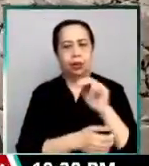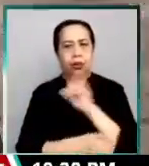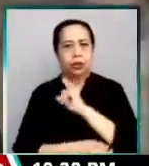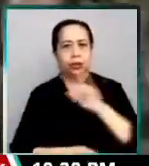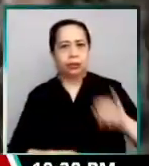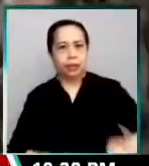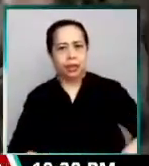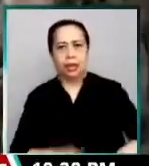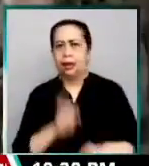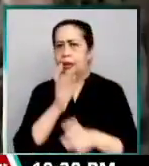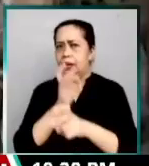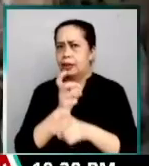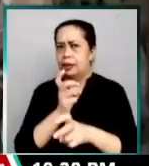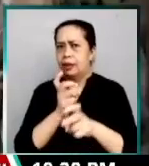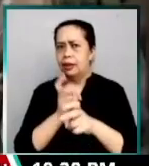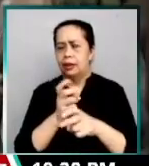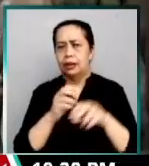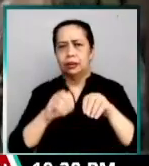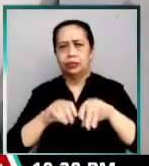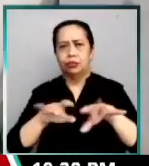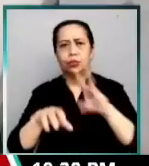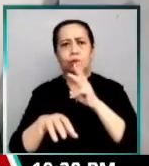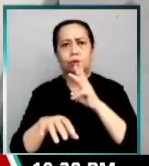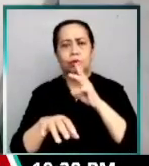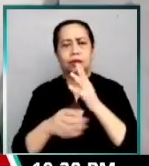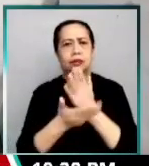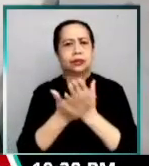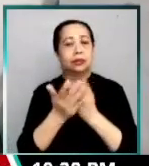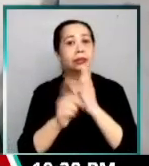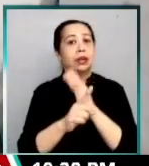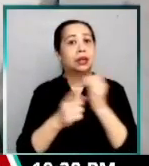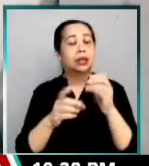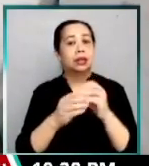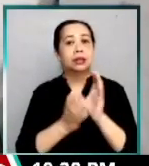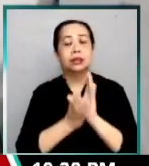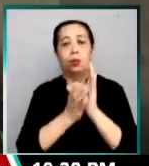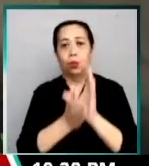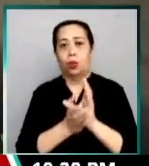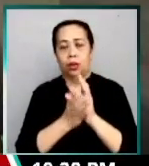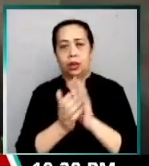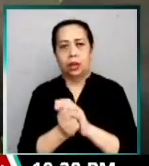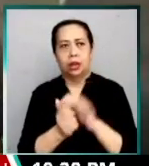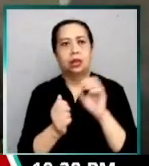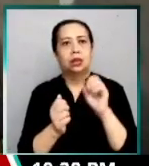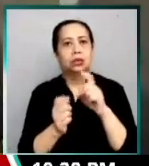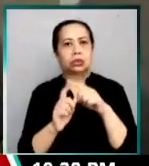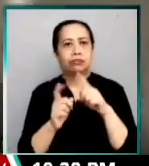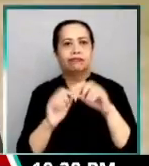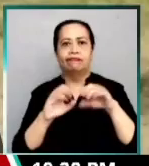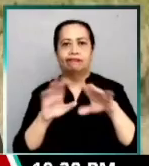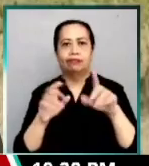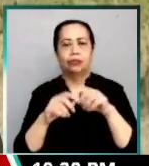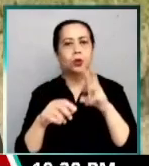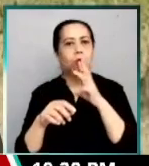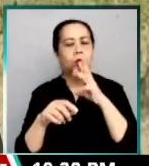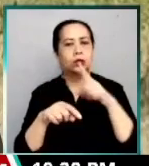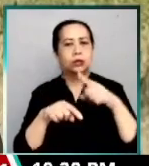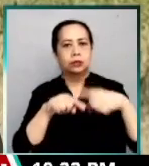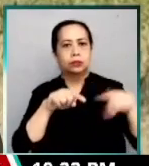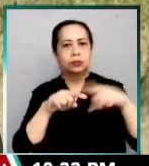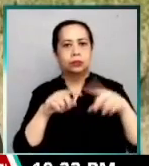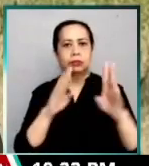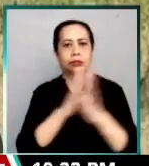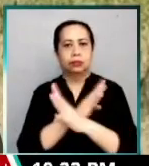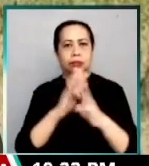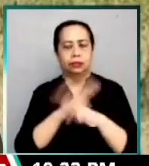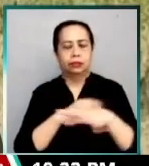Pahirapan naman ang supply ng tubig sa ilang barangay sa Zamboanga City, kaya nagpapatupad na ng water rotation doon. Ayon